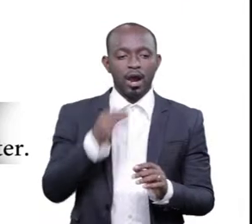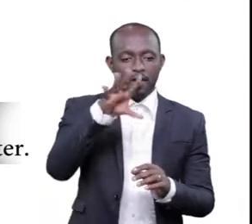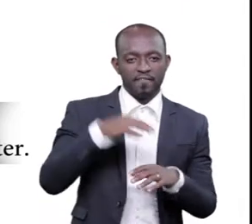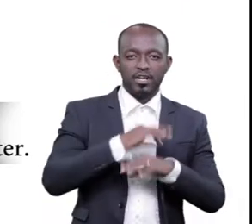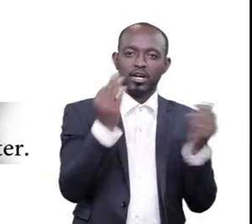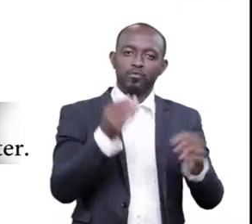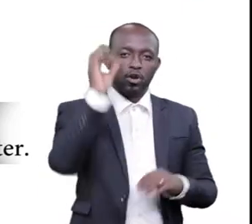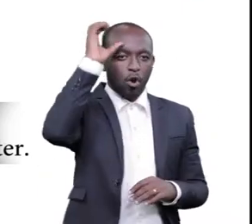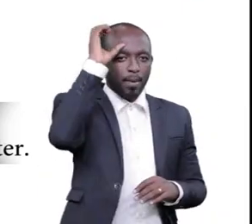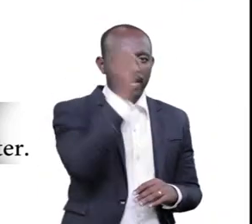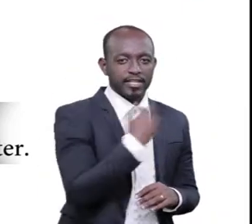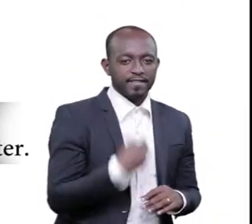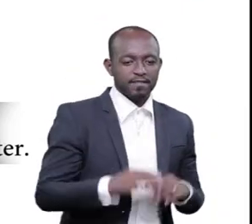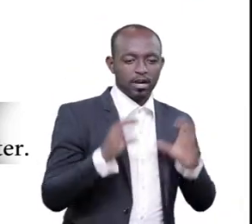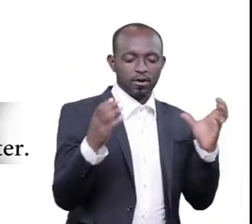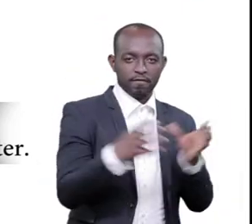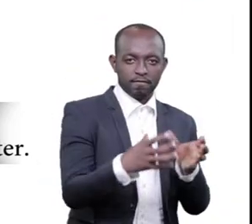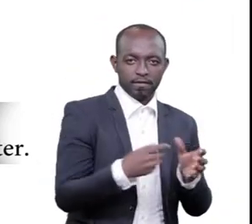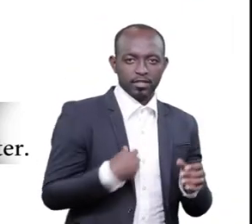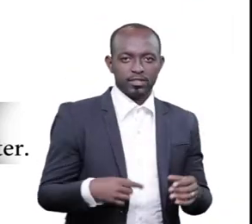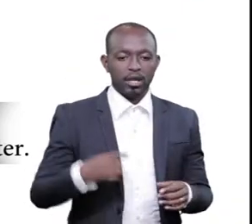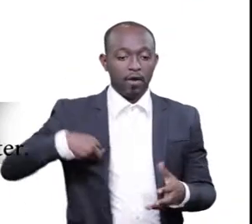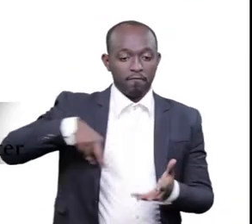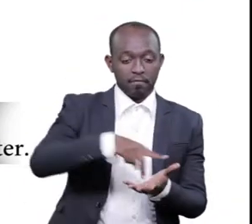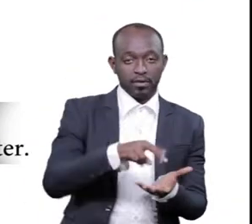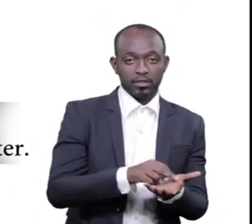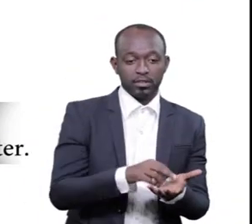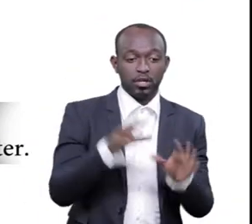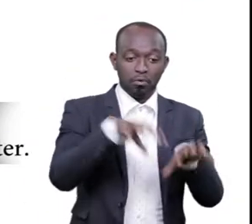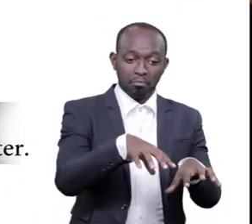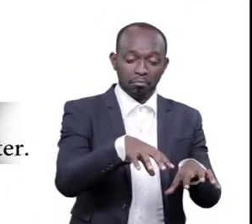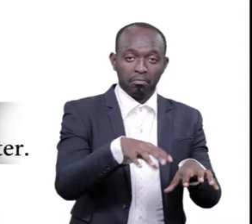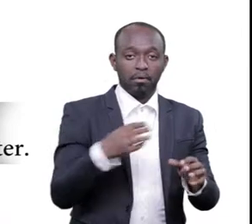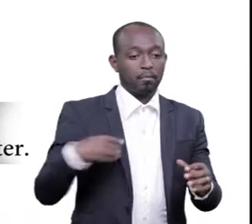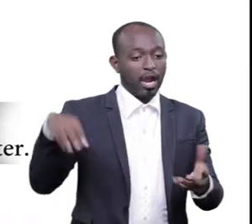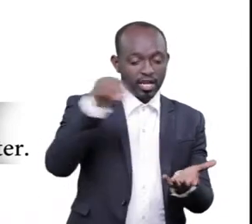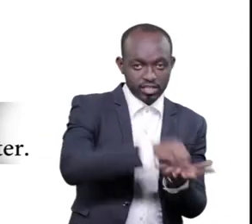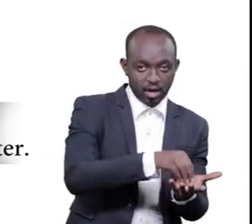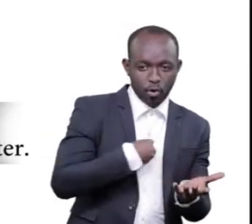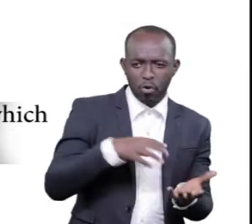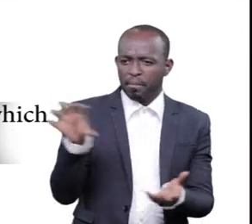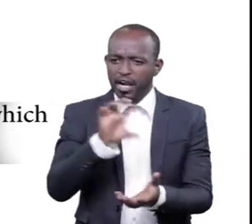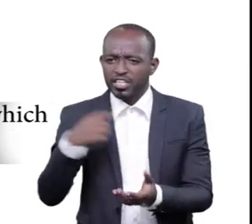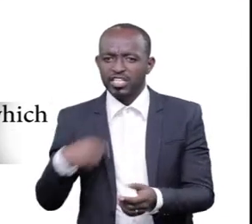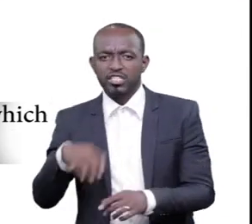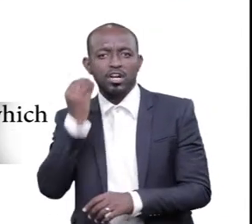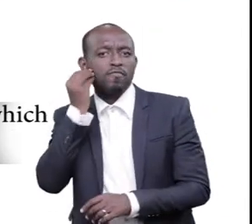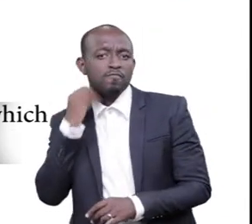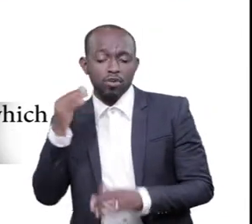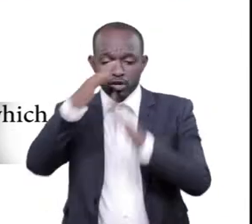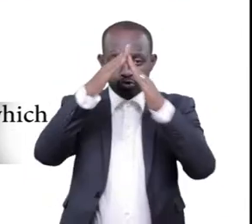banjyana muri koperative ntangira icyo gihe 2005 ntangira kujya muri koperative banshakira naho kuba hari